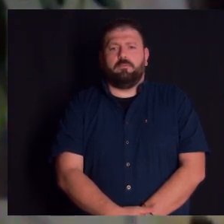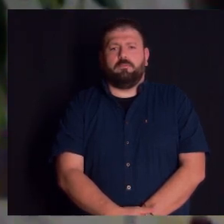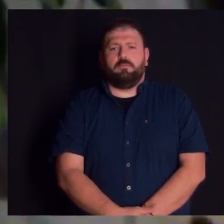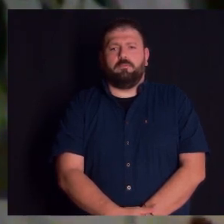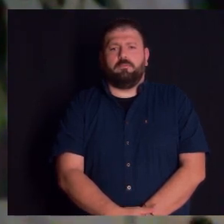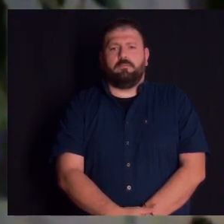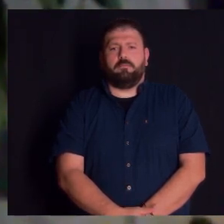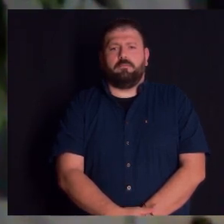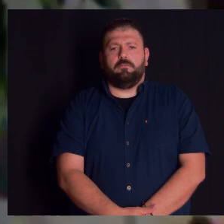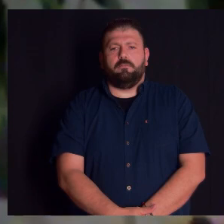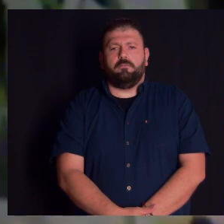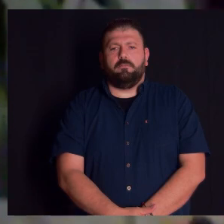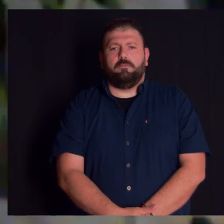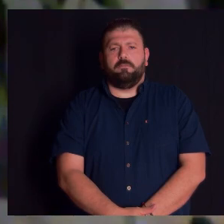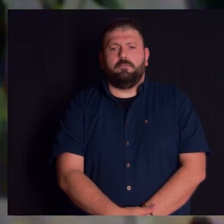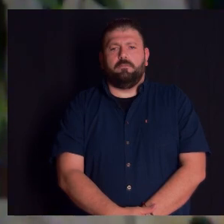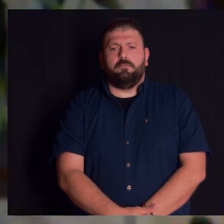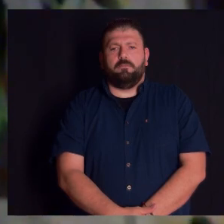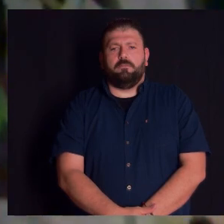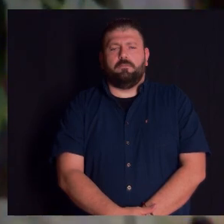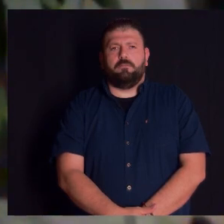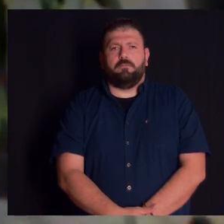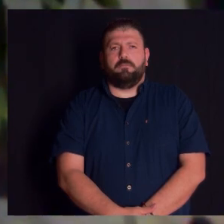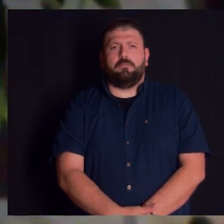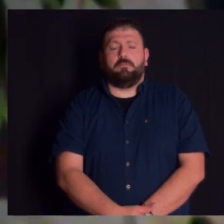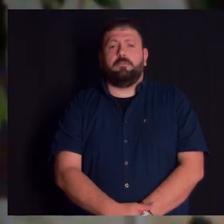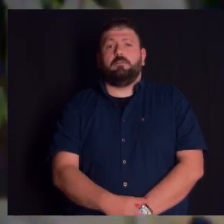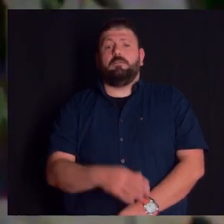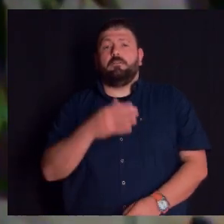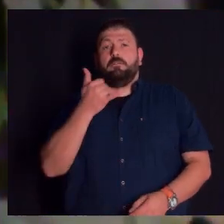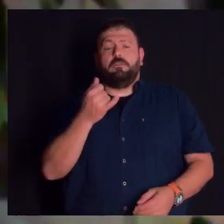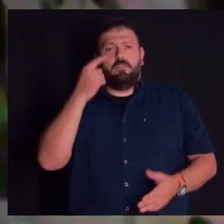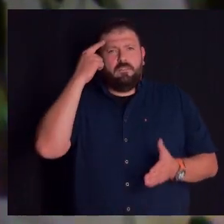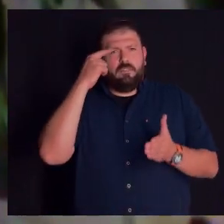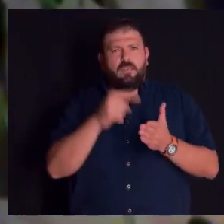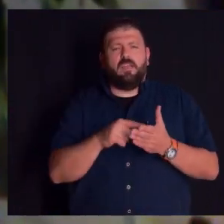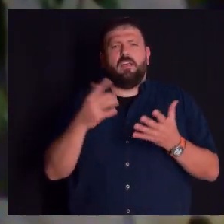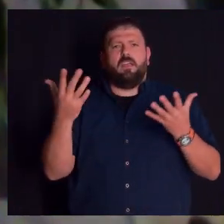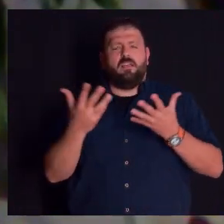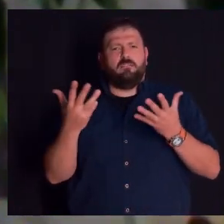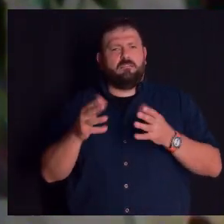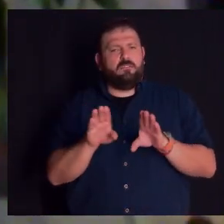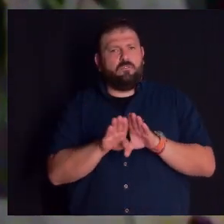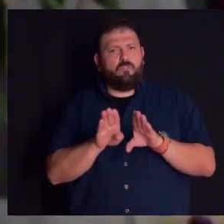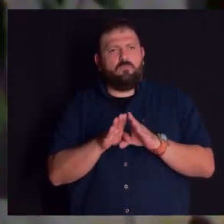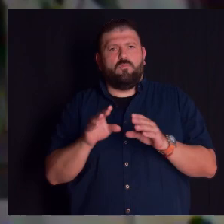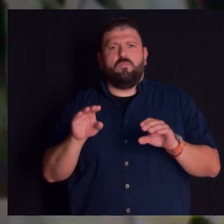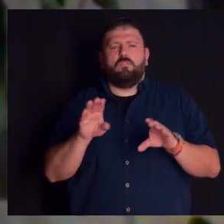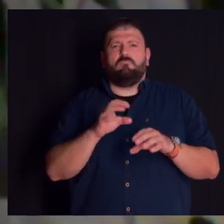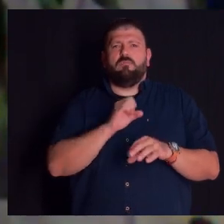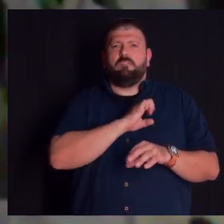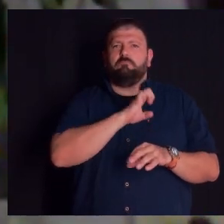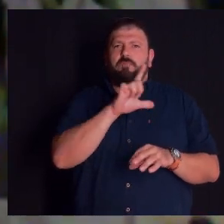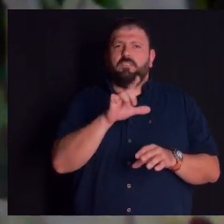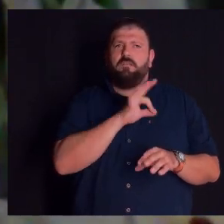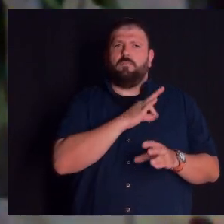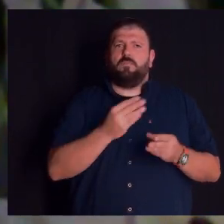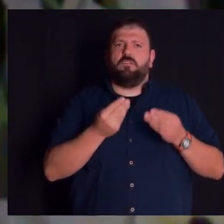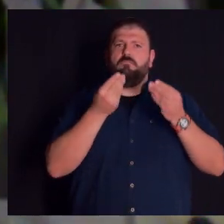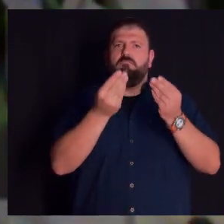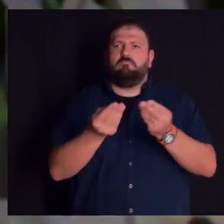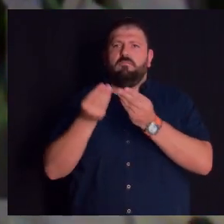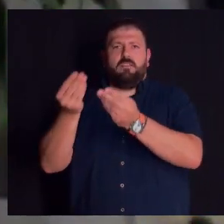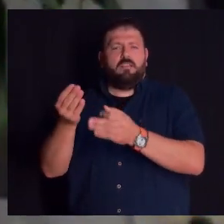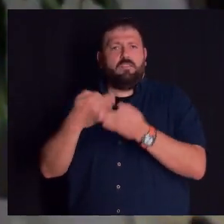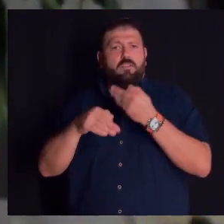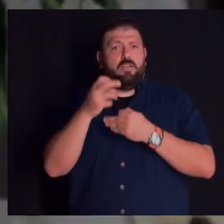нам за это время делать вот то, что мы делаем. Y crear And condiciones to especiales de create a entrega. specific Estos delivery dos conditions. aspectos que